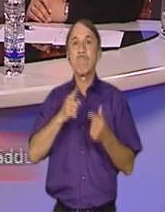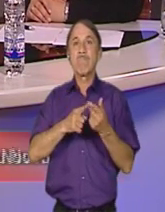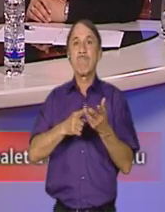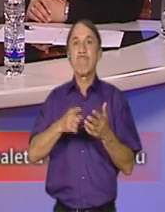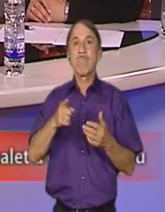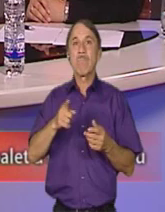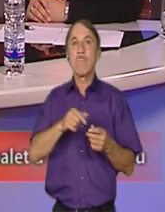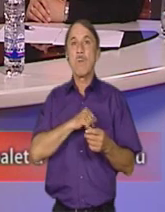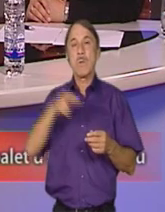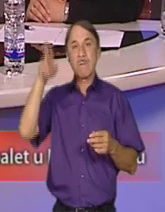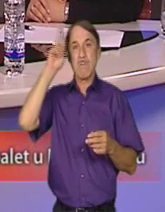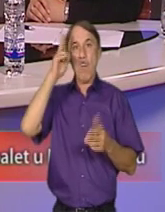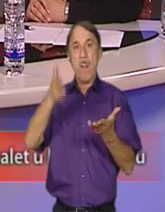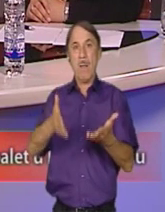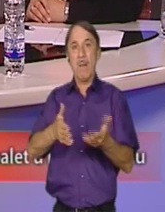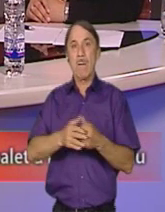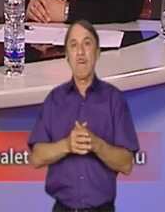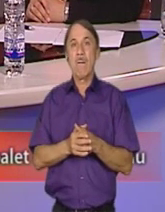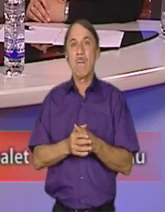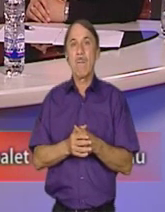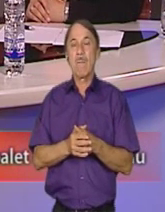sviraju jedan puta kod spomenika